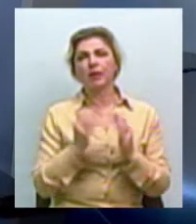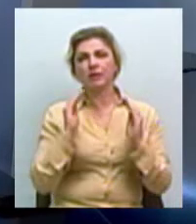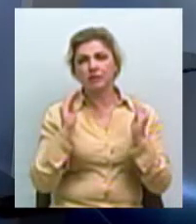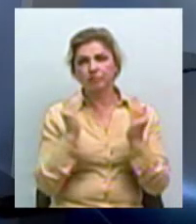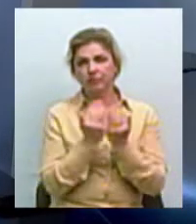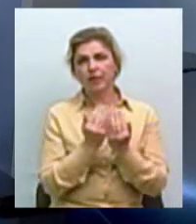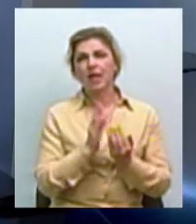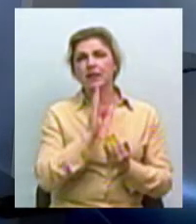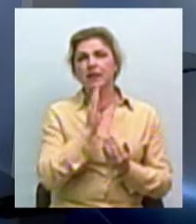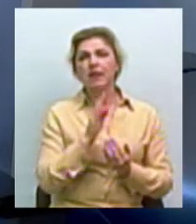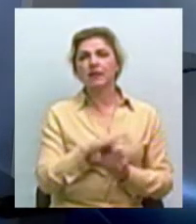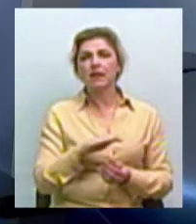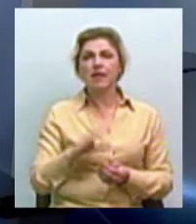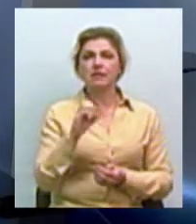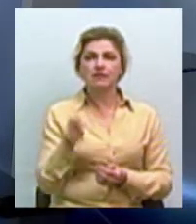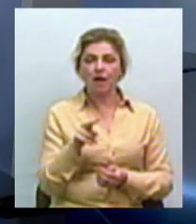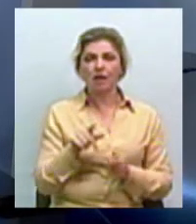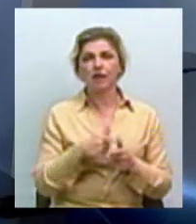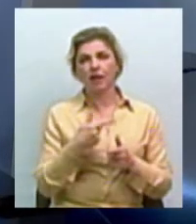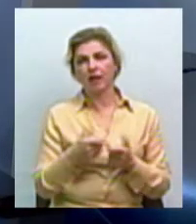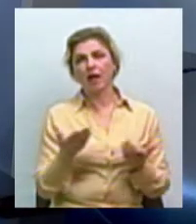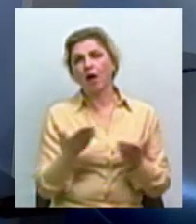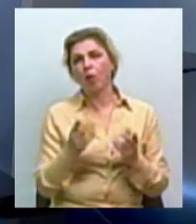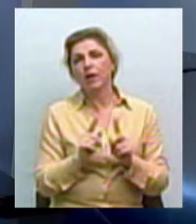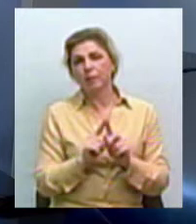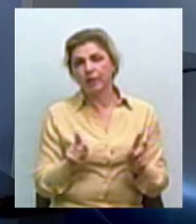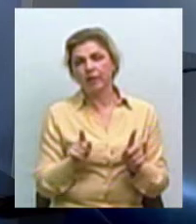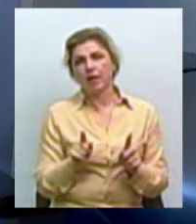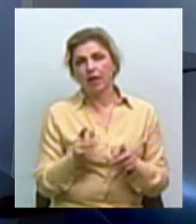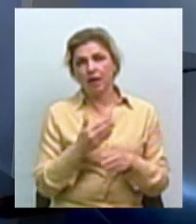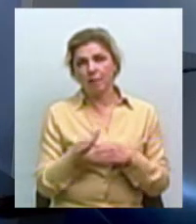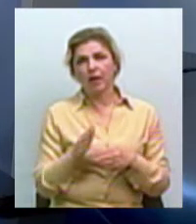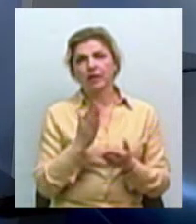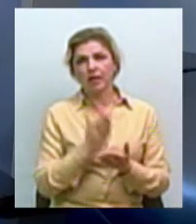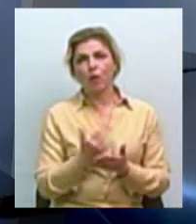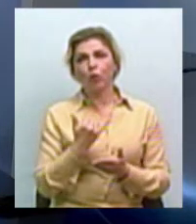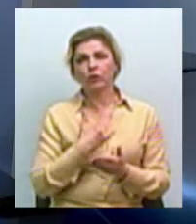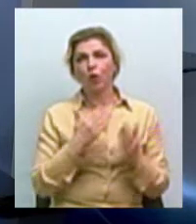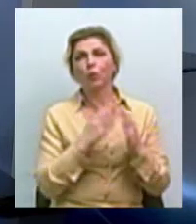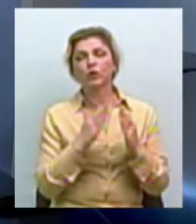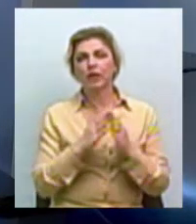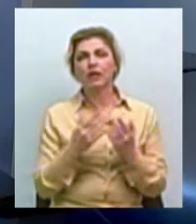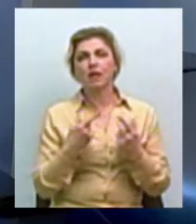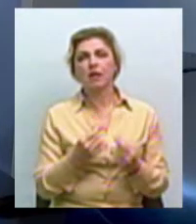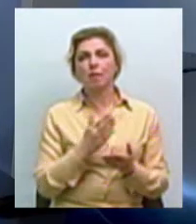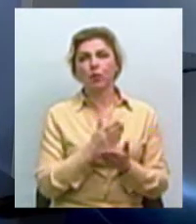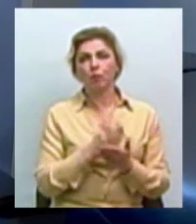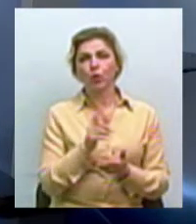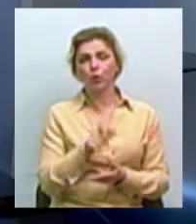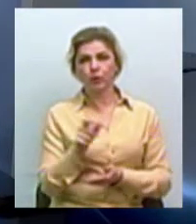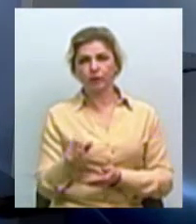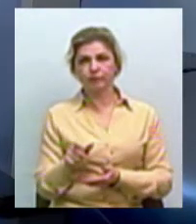там дитячий садочок, або можливо там специфічні, ви знаєте, є у нас будинки, де перебувають людини з